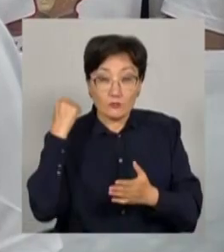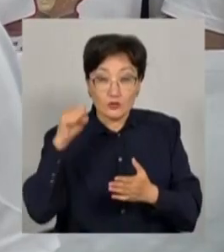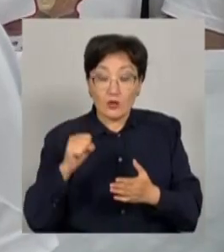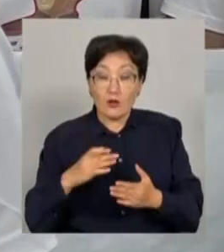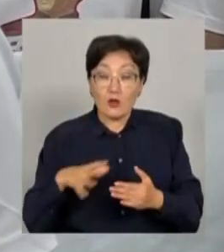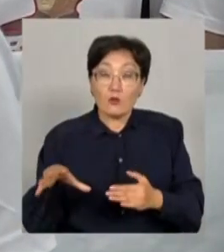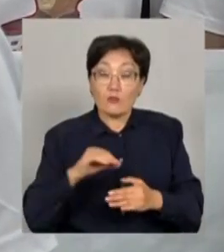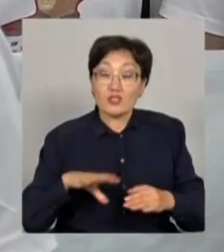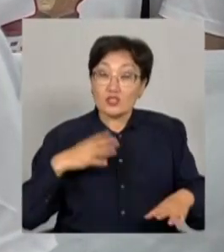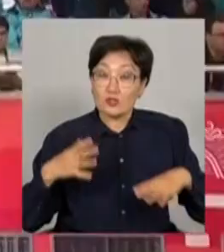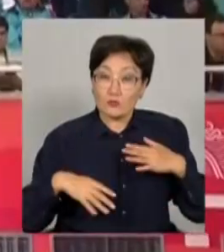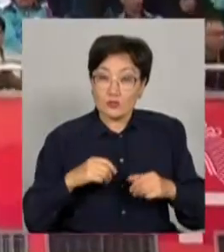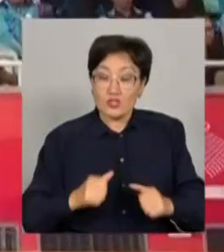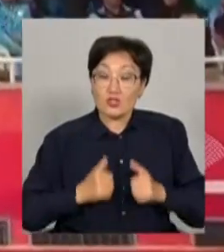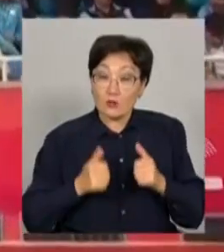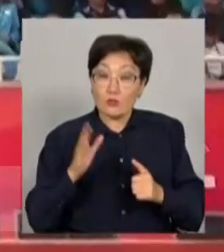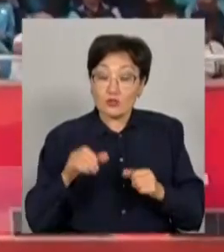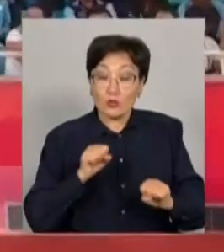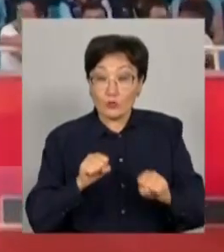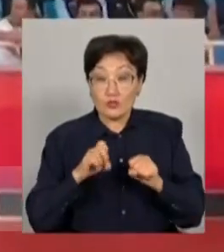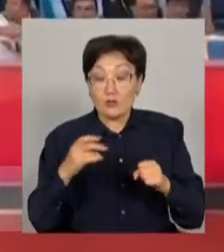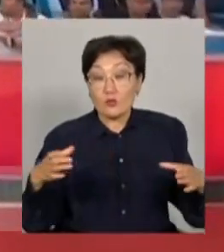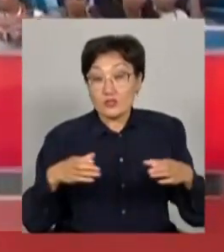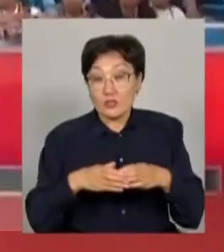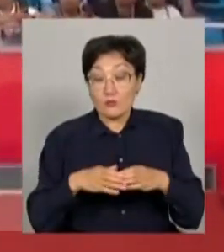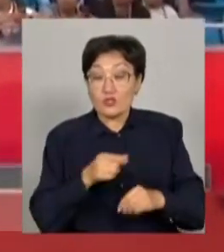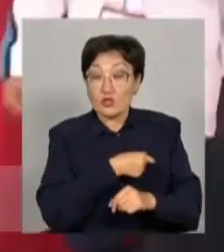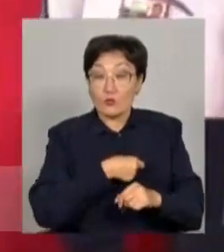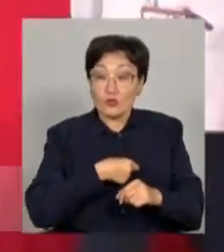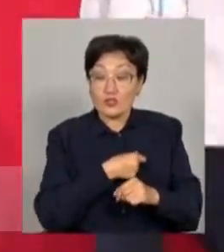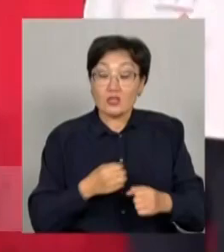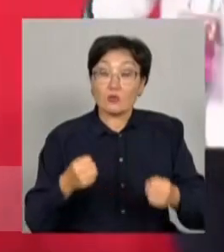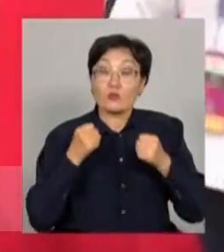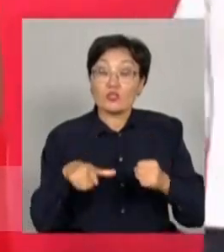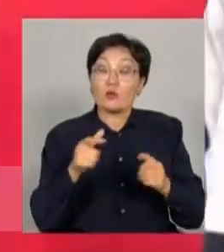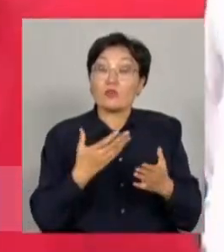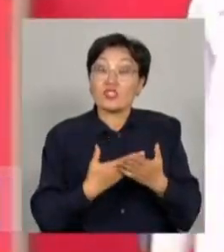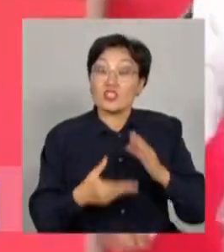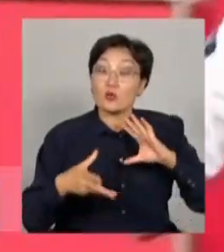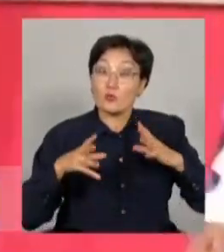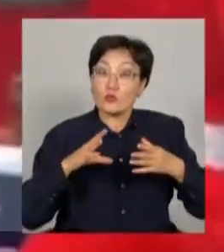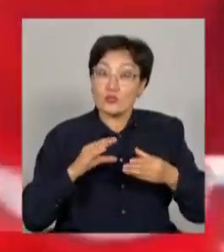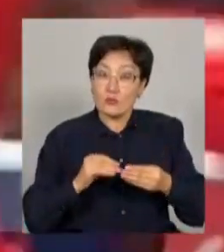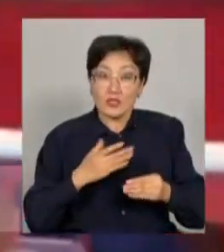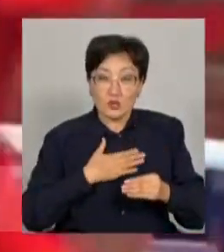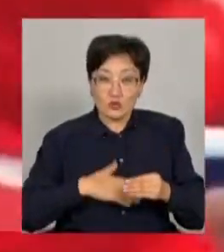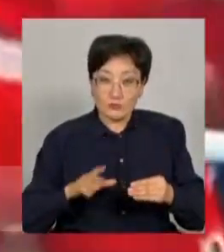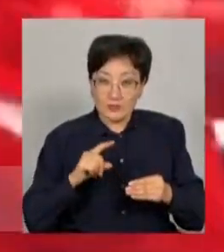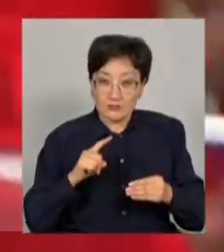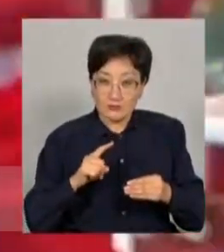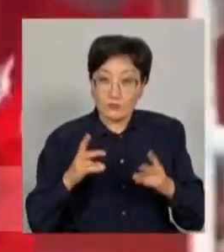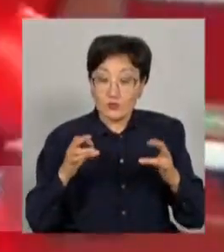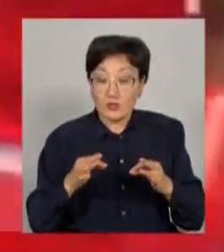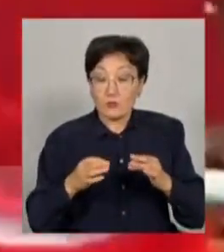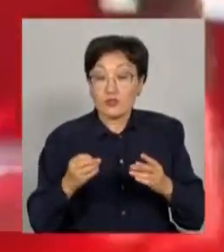күшімізді, бар күш-жігерімізді саламыз. Ал бокстан ұлттық құрама бапкері додада спортшылар көрсеткен нәтиже көңіл көншітпеді дейді.